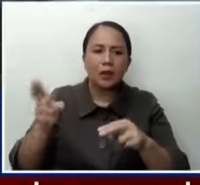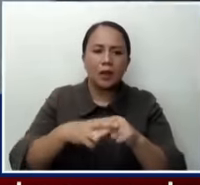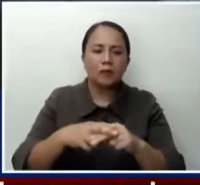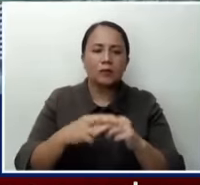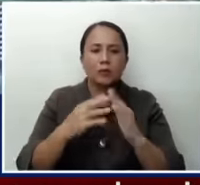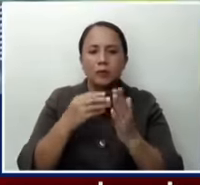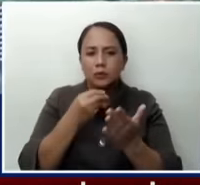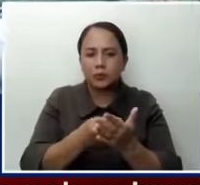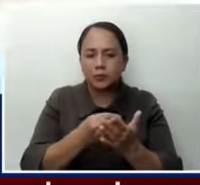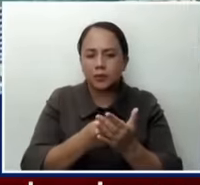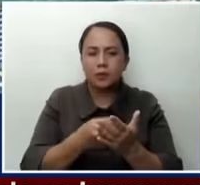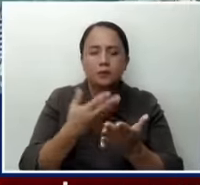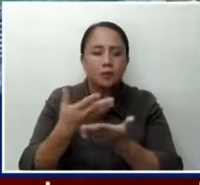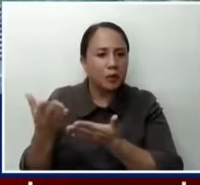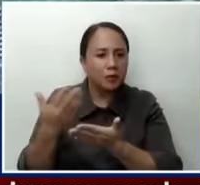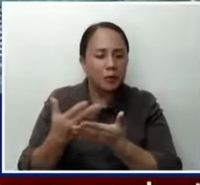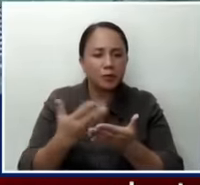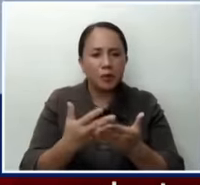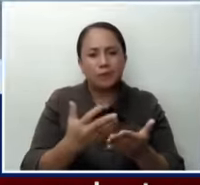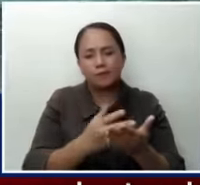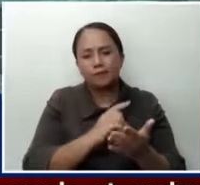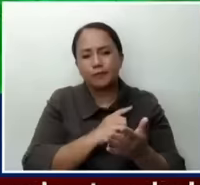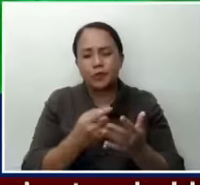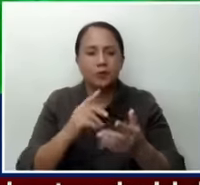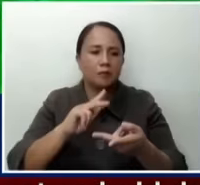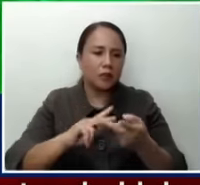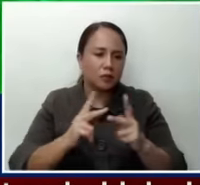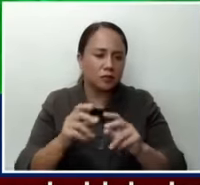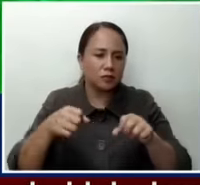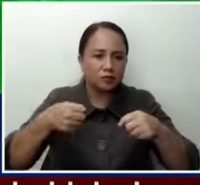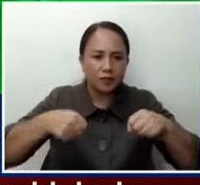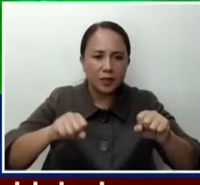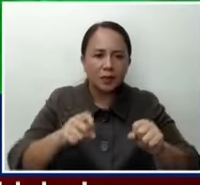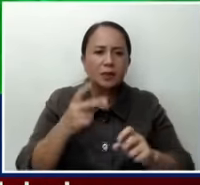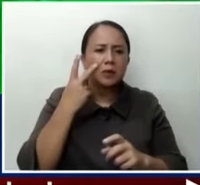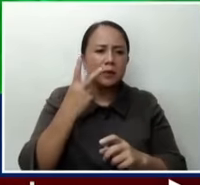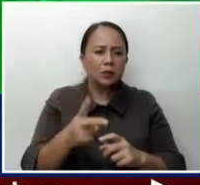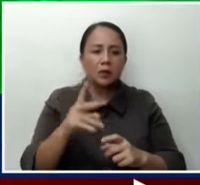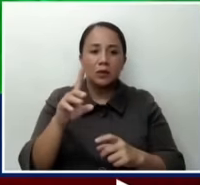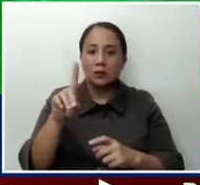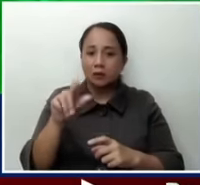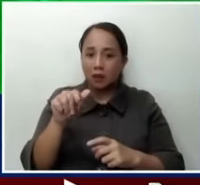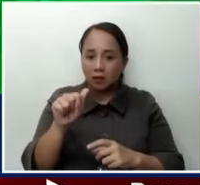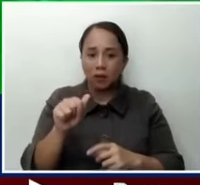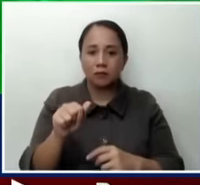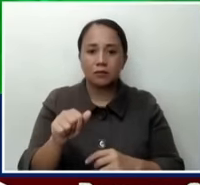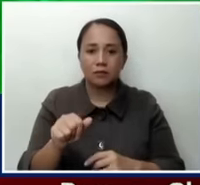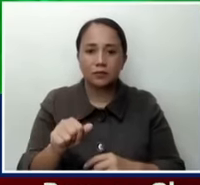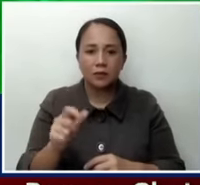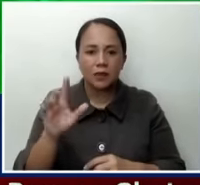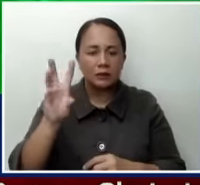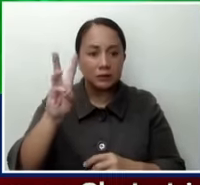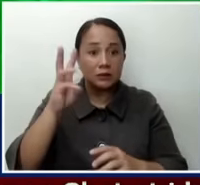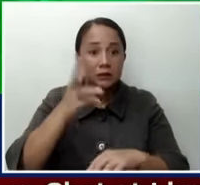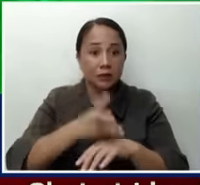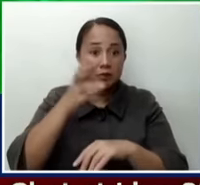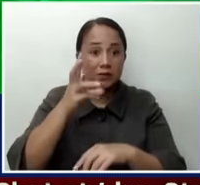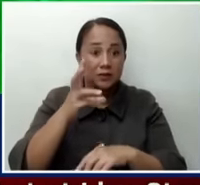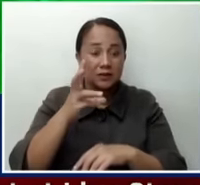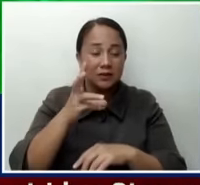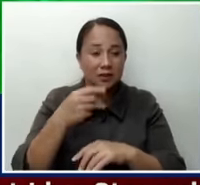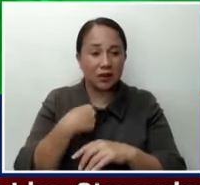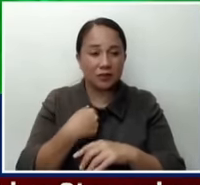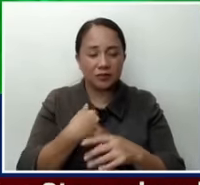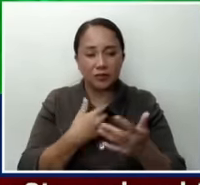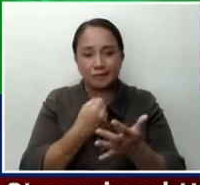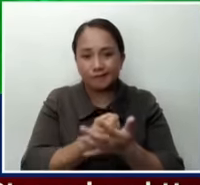at purchasing power ng mga partner drivers. Nakita namin sa datos, 6 times, no? 6 times of the minimum